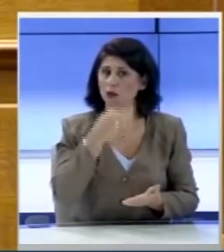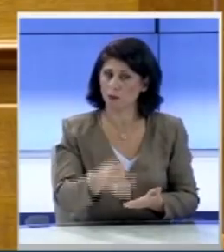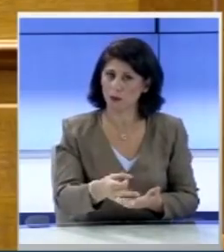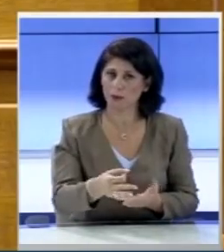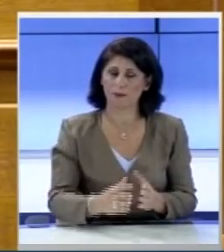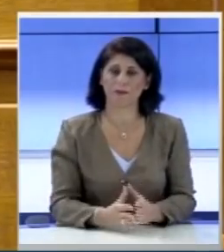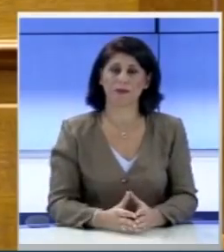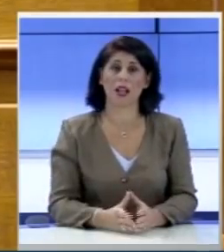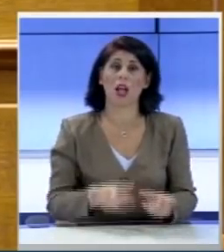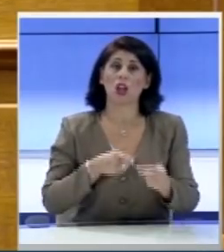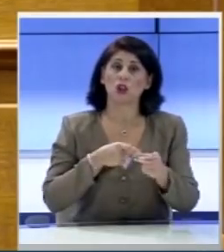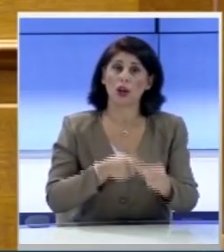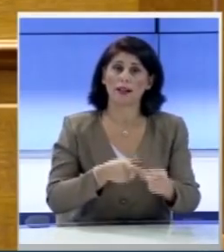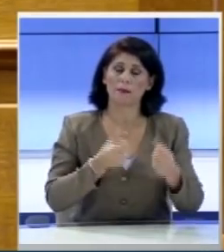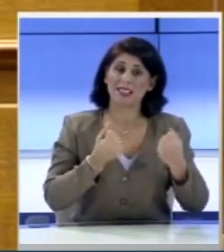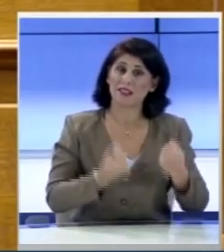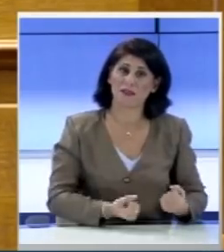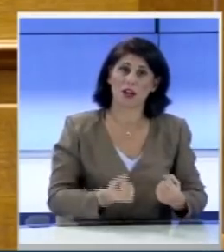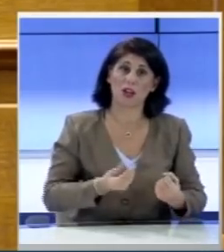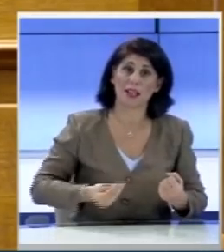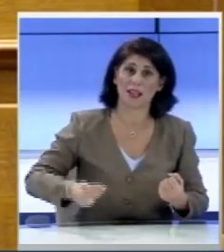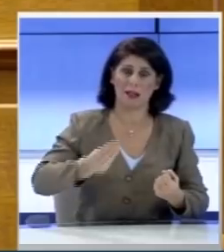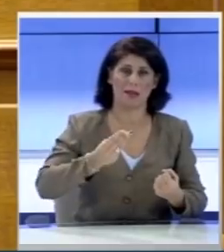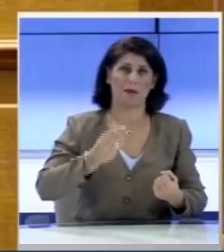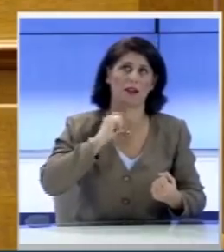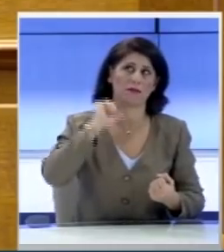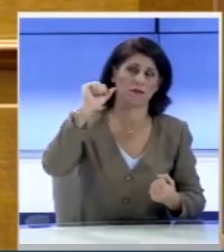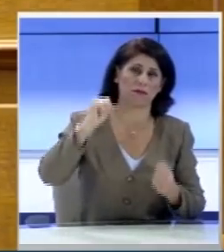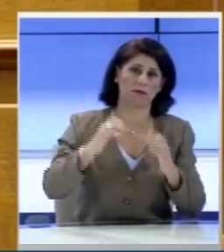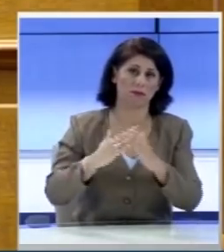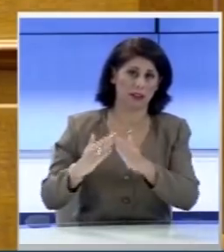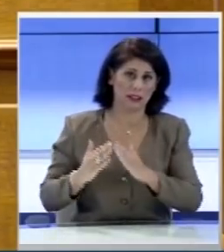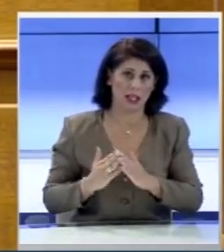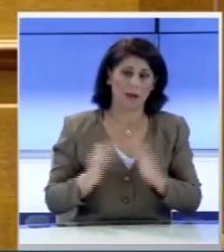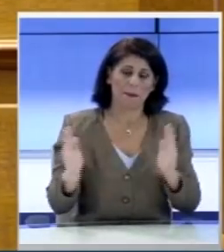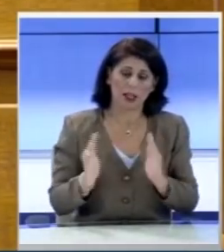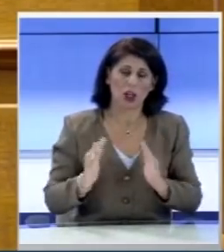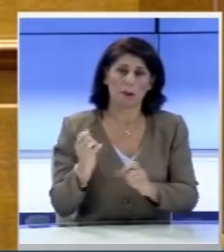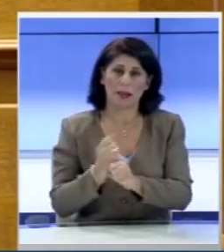ξαναεπαναλάβουμε, το έγκλημα σε βάρος των υπερχρεωμένων νοικοκυριών, των μικρών